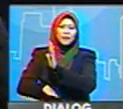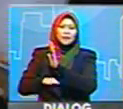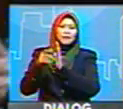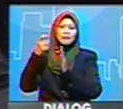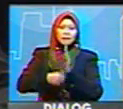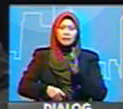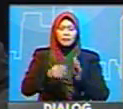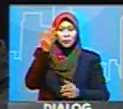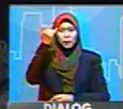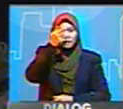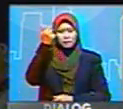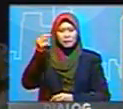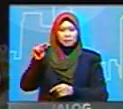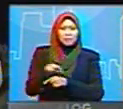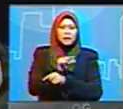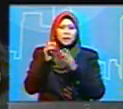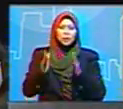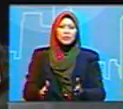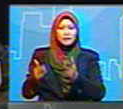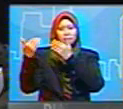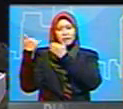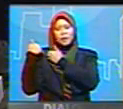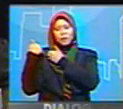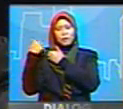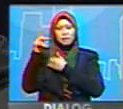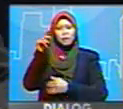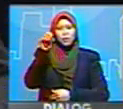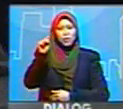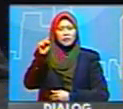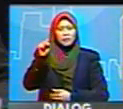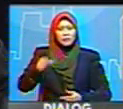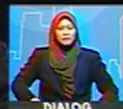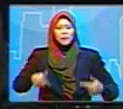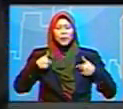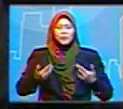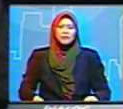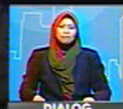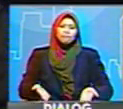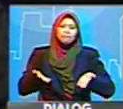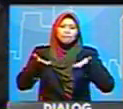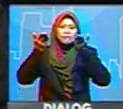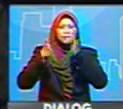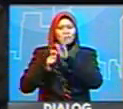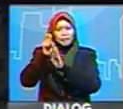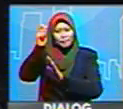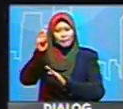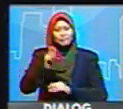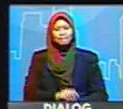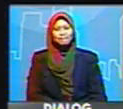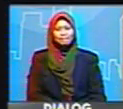akhirnya adalah pengguna yang menanggung kos Sar hidup yang semakin tinggi baik Datuk Seri kita berehat sekali lagi dan kembali selepas